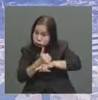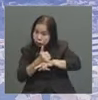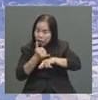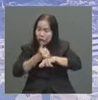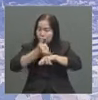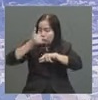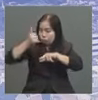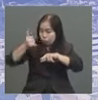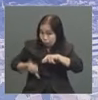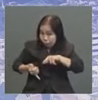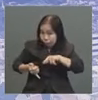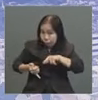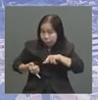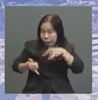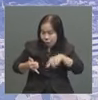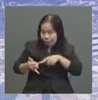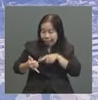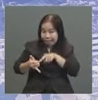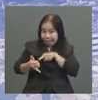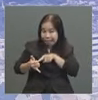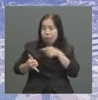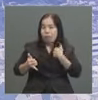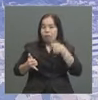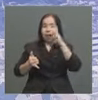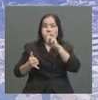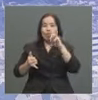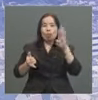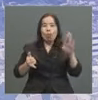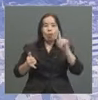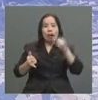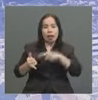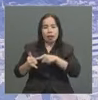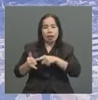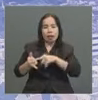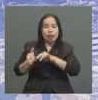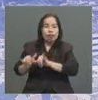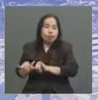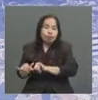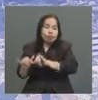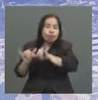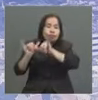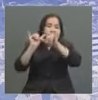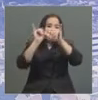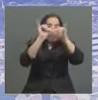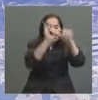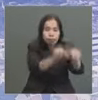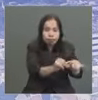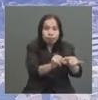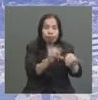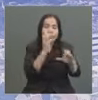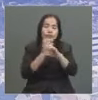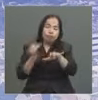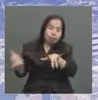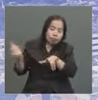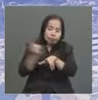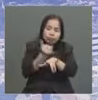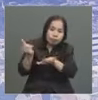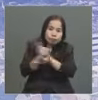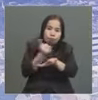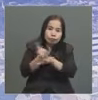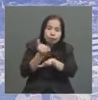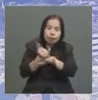เครื่องมาที่นี่แล้วก็จะมีระบบของการขนย้ายบุคลากรขนส่งไป